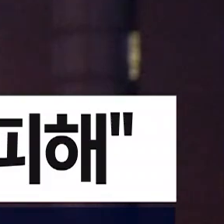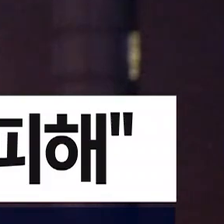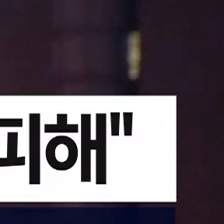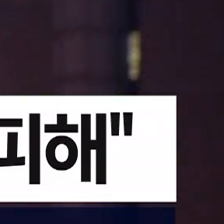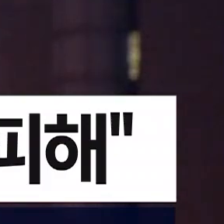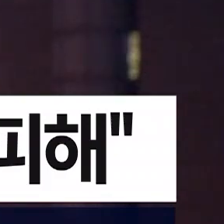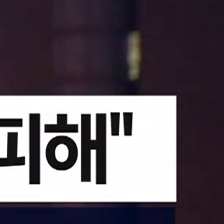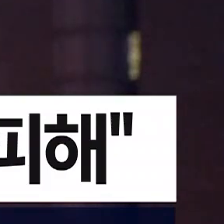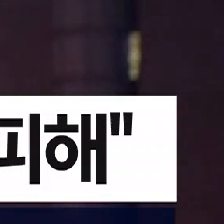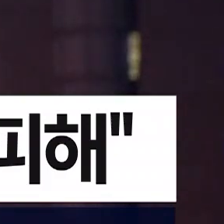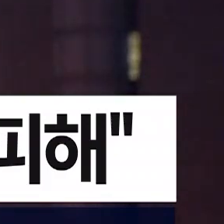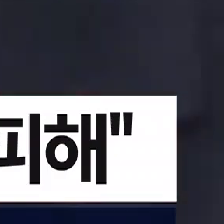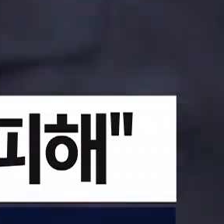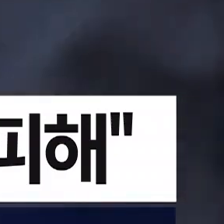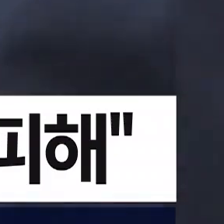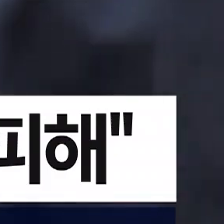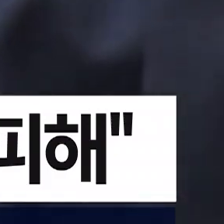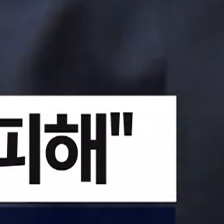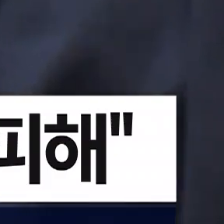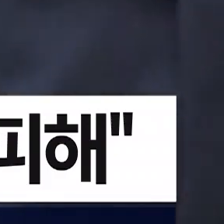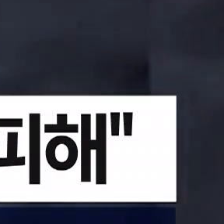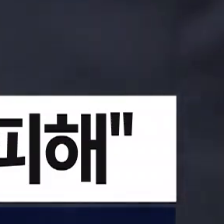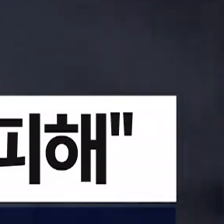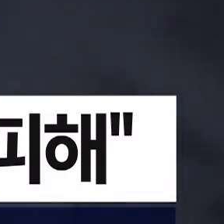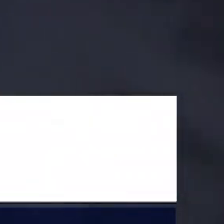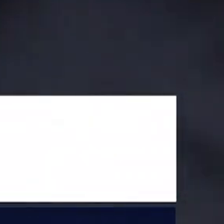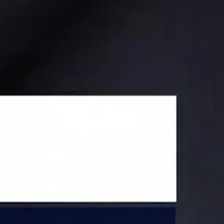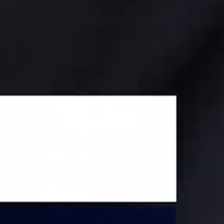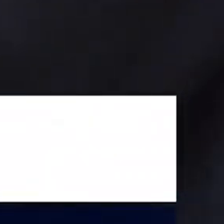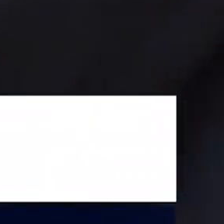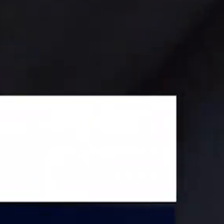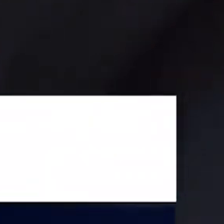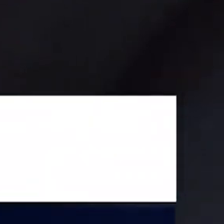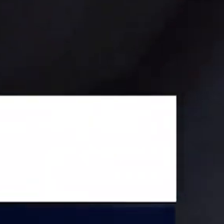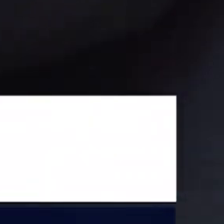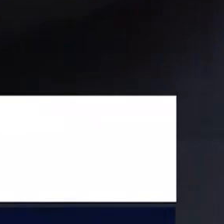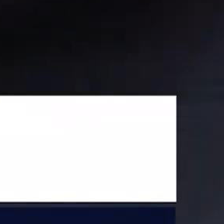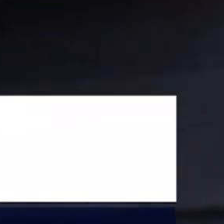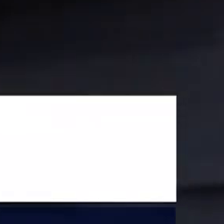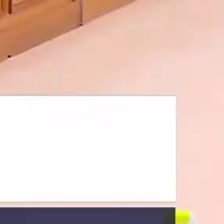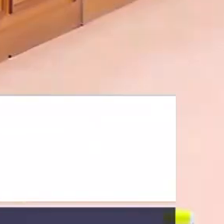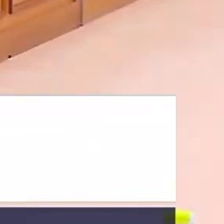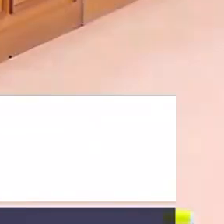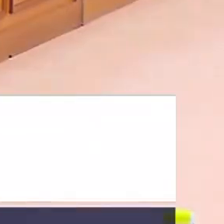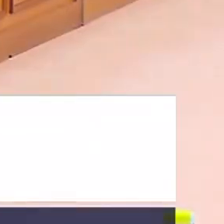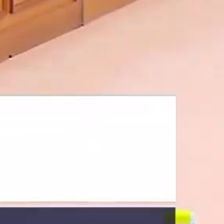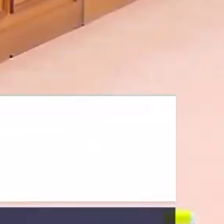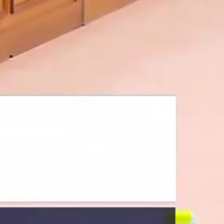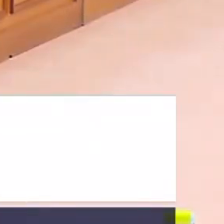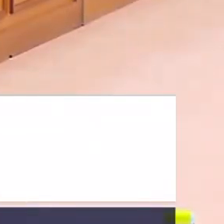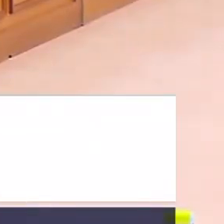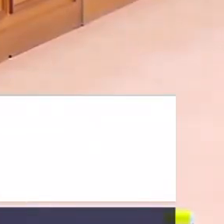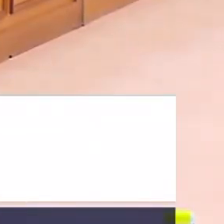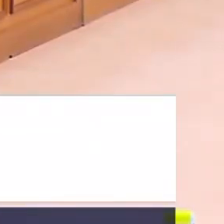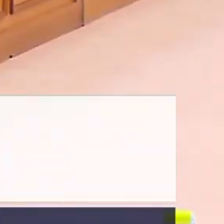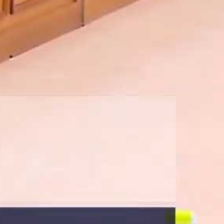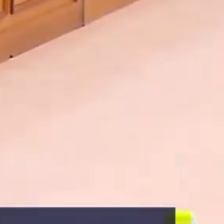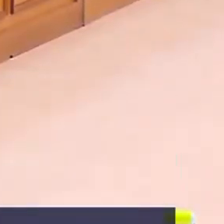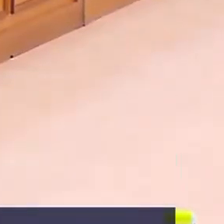밝혔는데 참석 인원은 50명 정도로 예상됩니다. 대검은 모레 학계와 법조계 인사들을 불러 공청회를